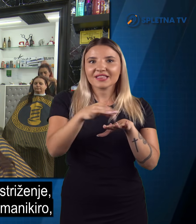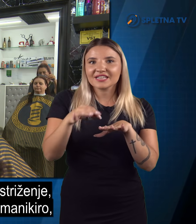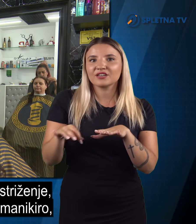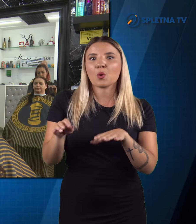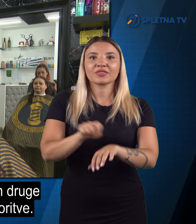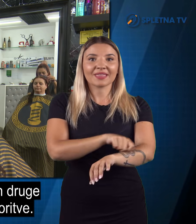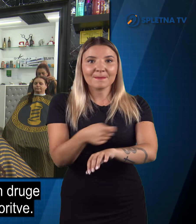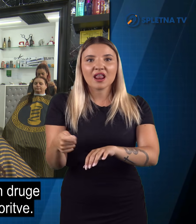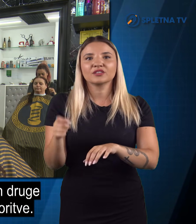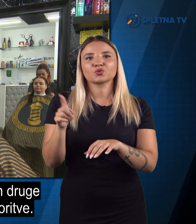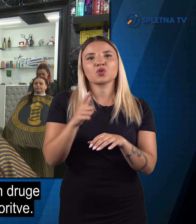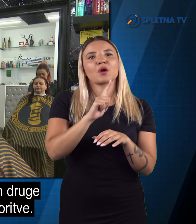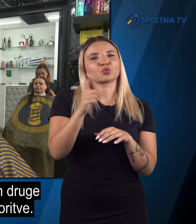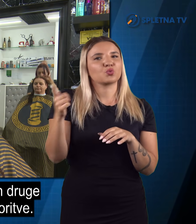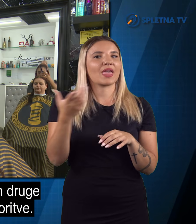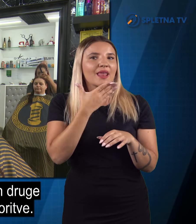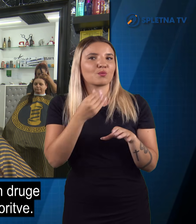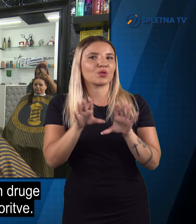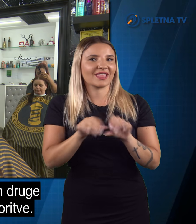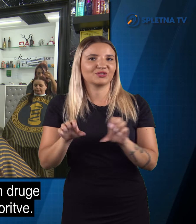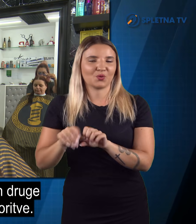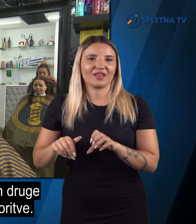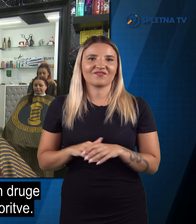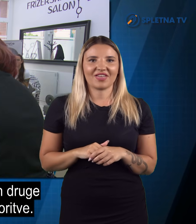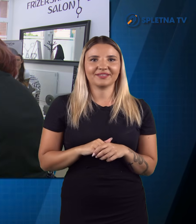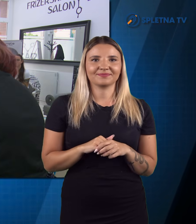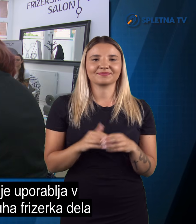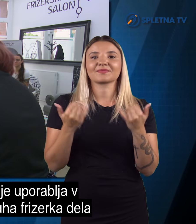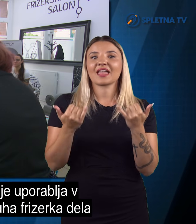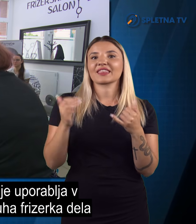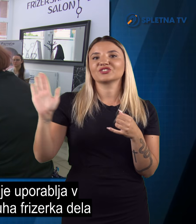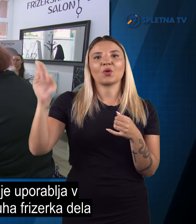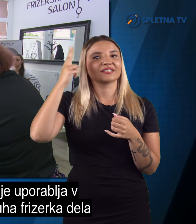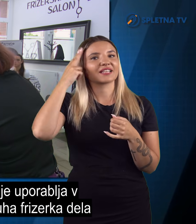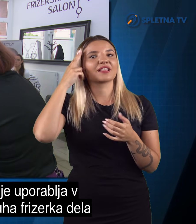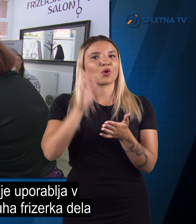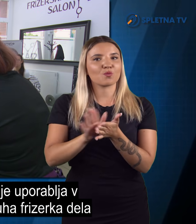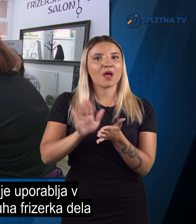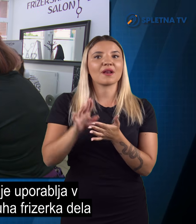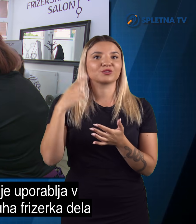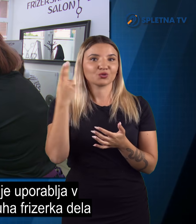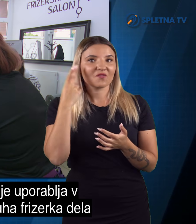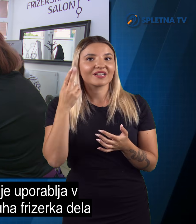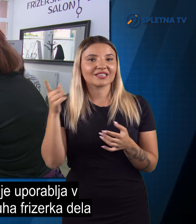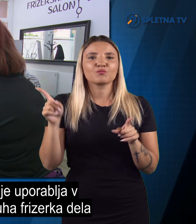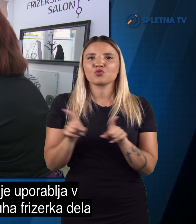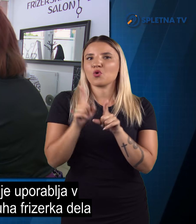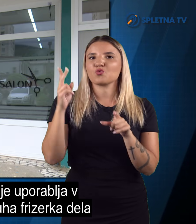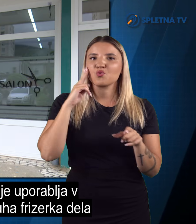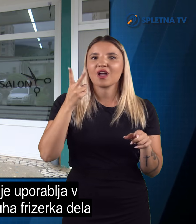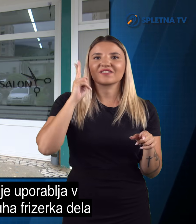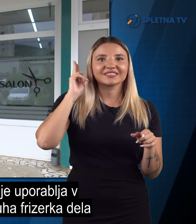manikiro, depilacijo in druge lepotne storitve. Danes svoje znanje uporablja v Sloveniji, kjer kot